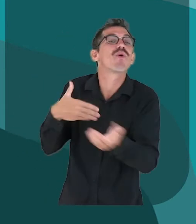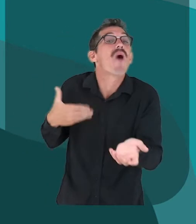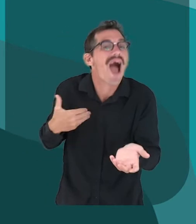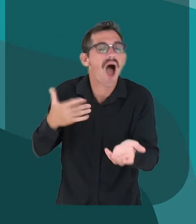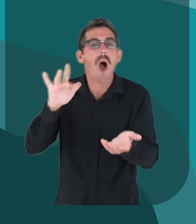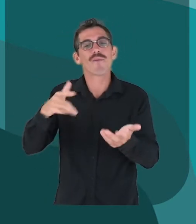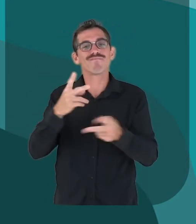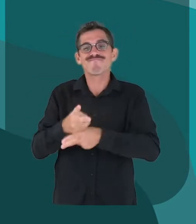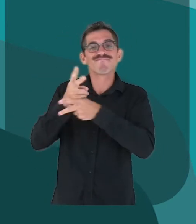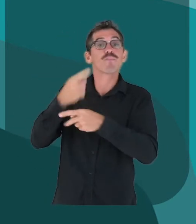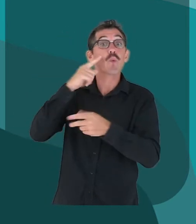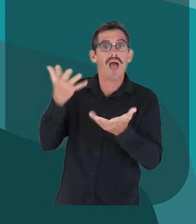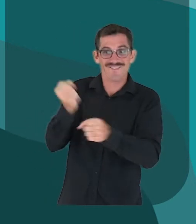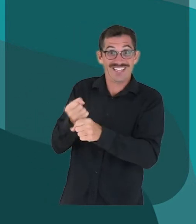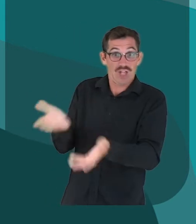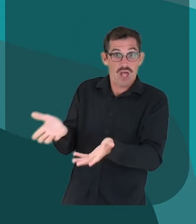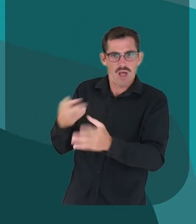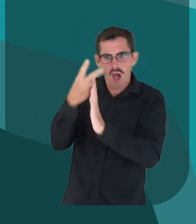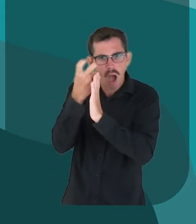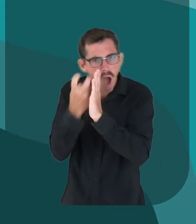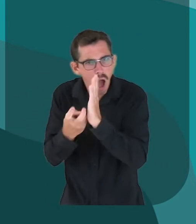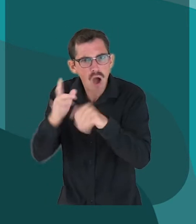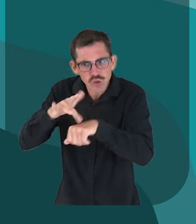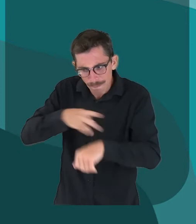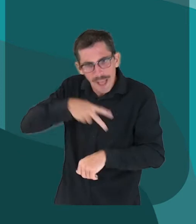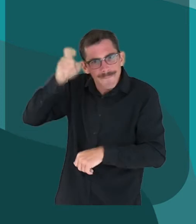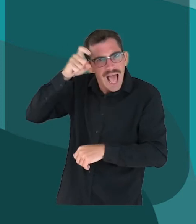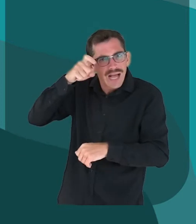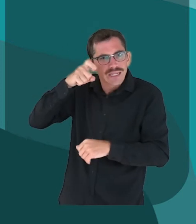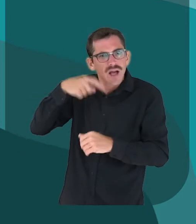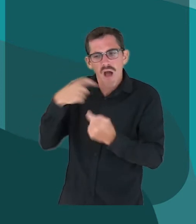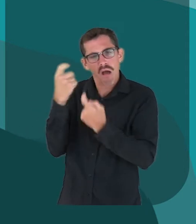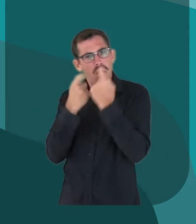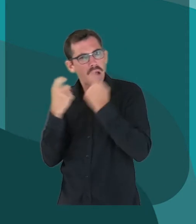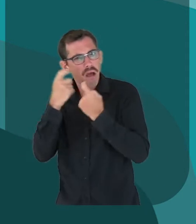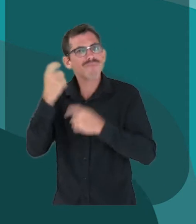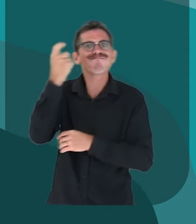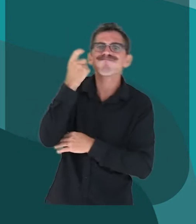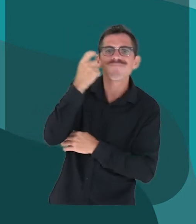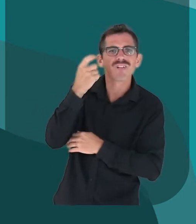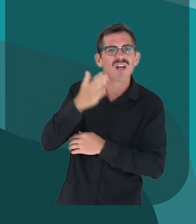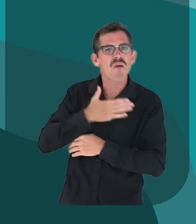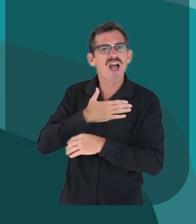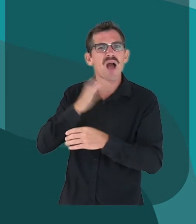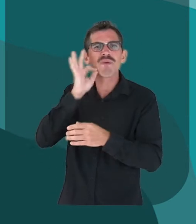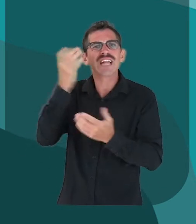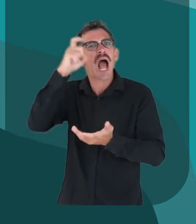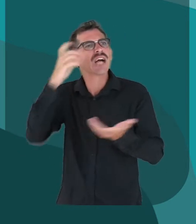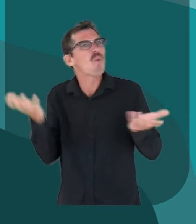très thérapeutique de faire ça. C'est de plonger dans ma propre expérience puis de faire, me poser des questions, mais qu'est-ce qui fait que mon expérience est